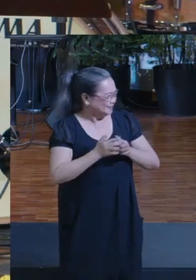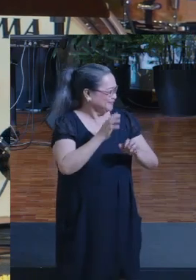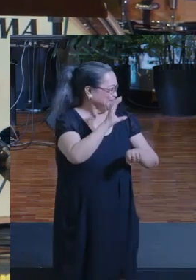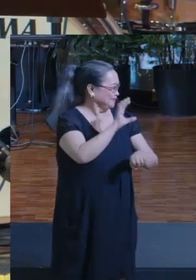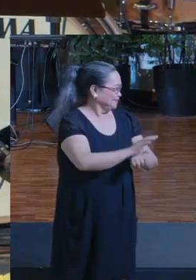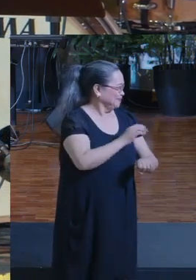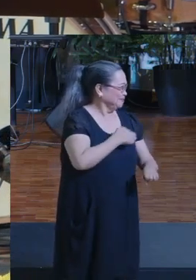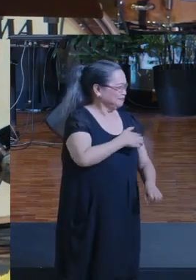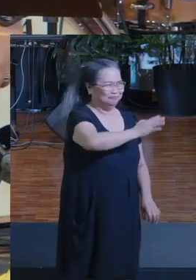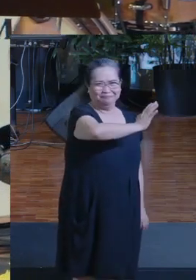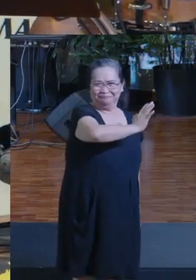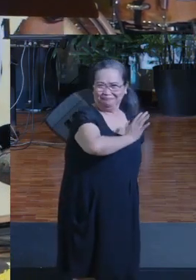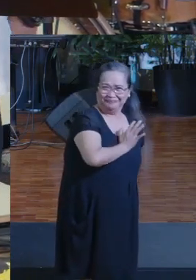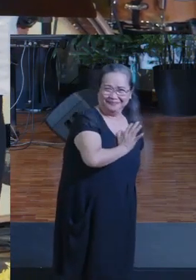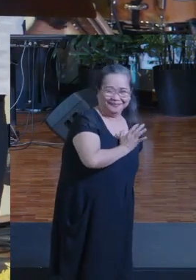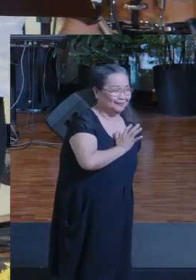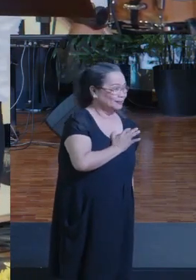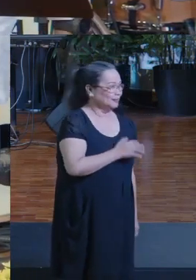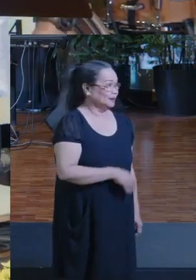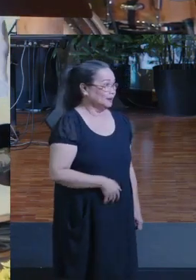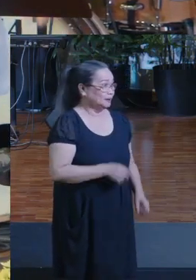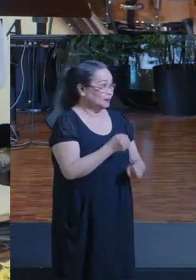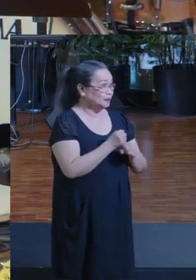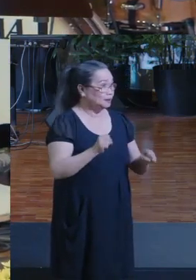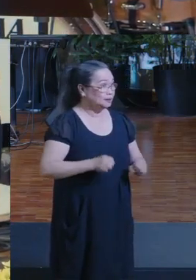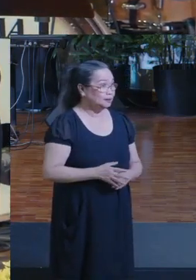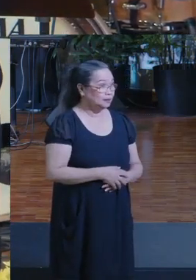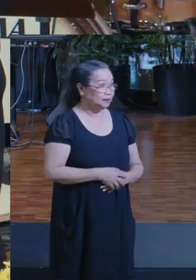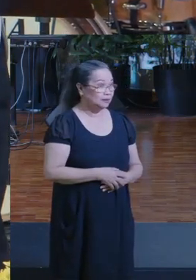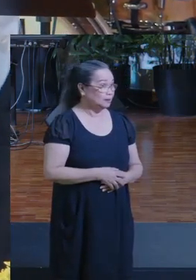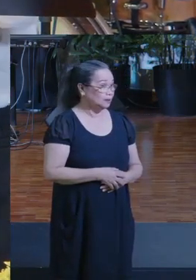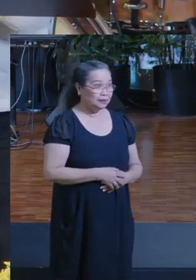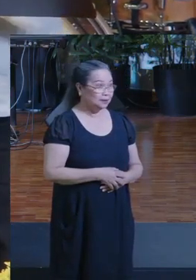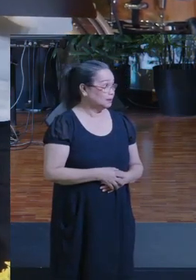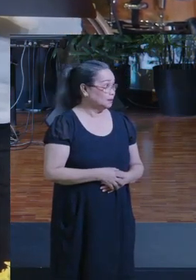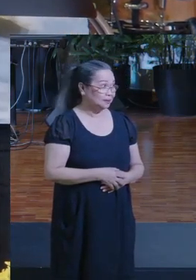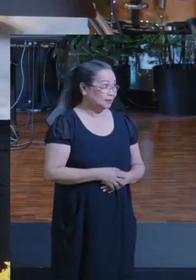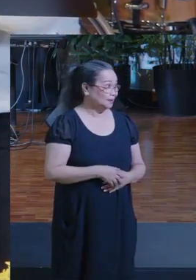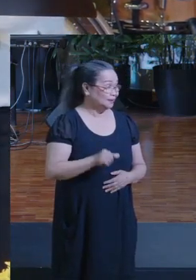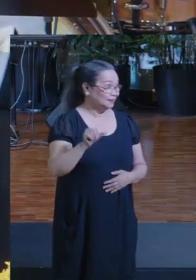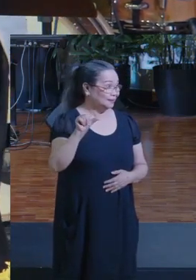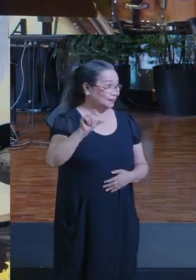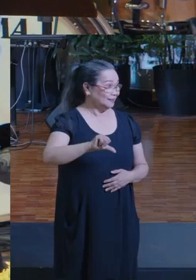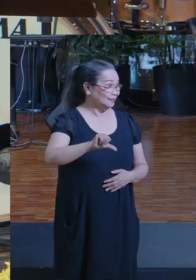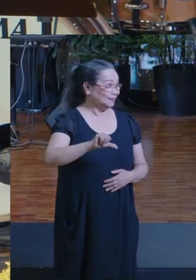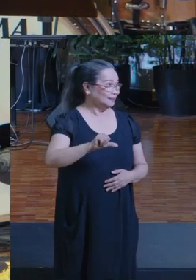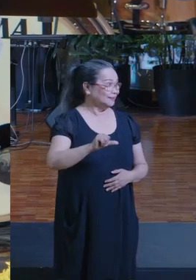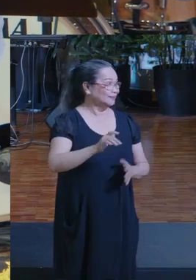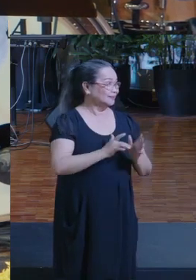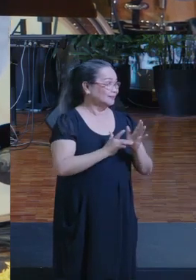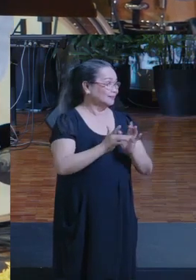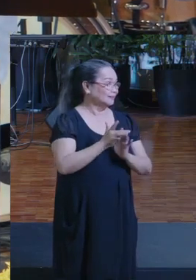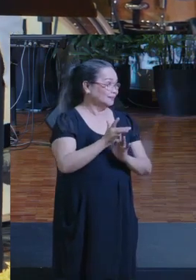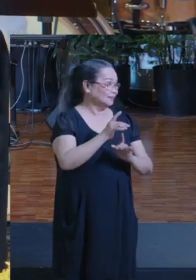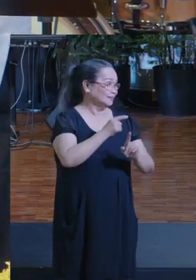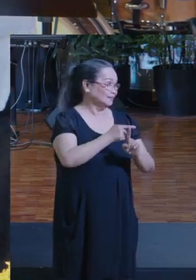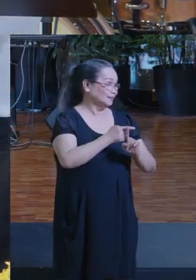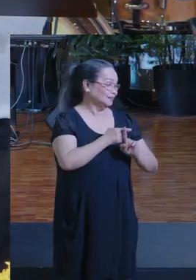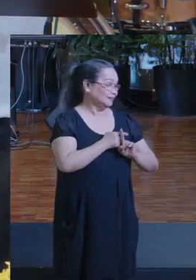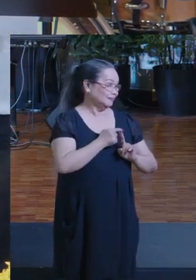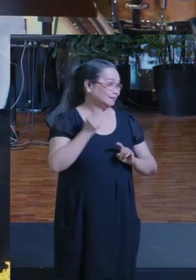GCF, ako GCF. Ganyan marami sa amin noon. Taga Yemilip po ako